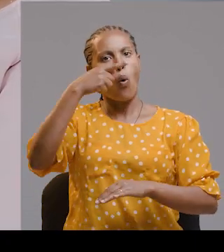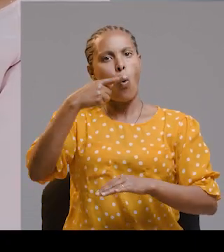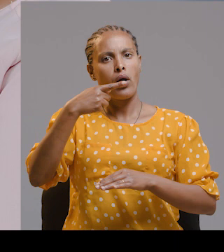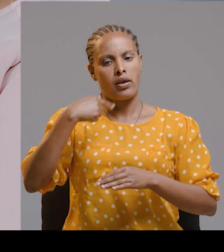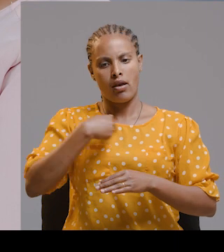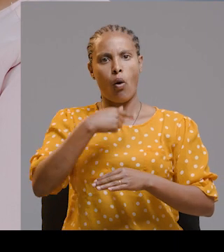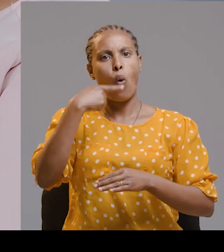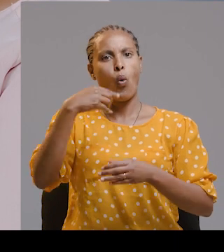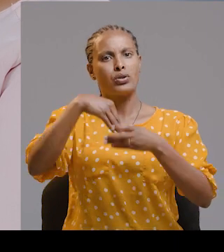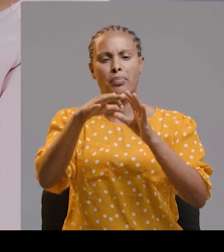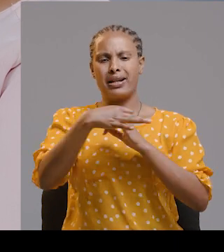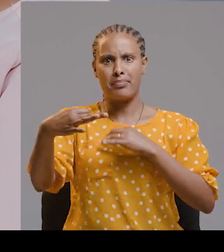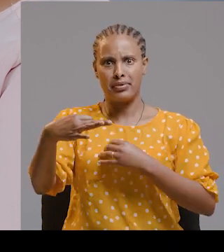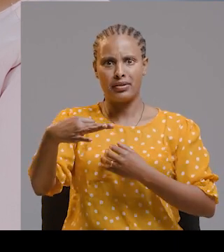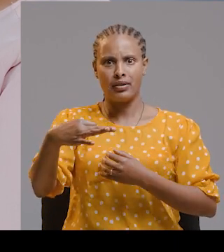قوایشون است بدم به